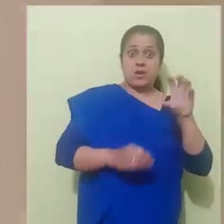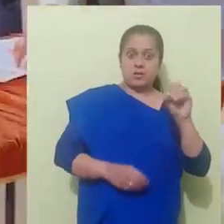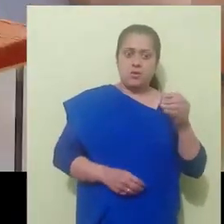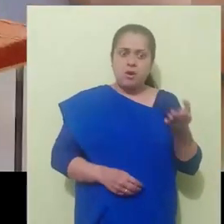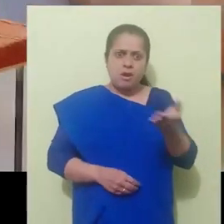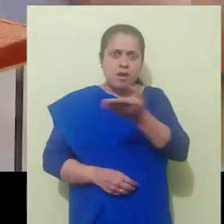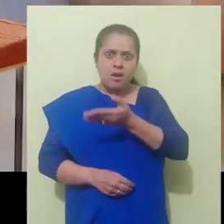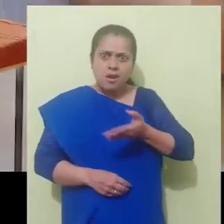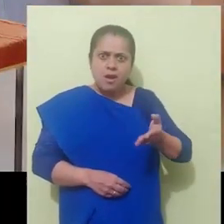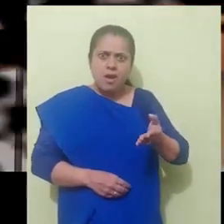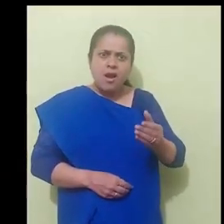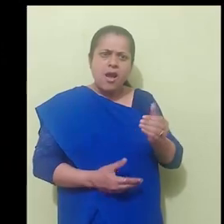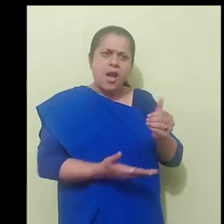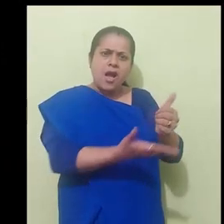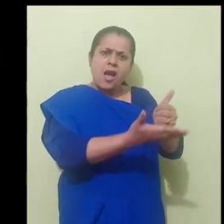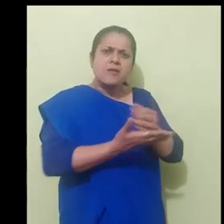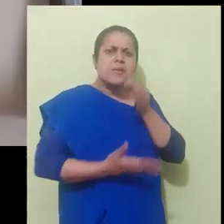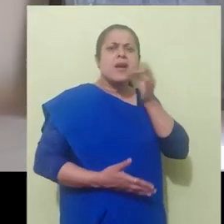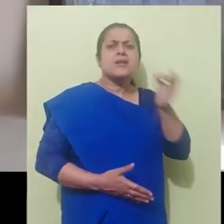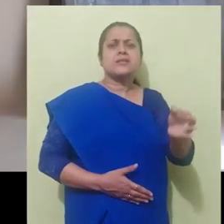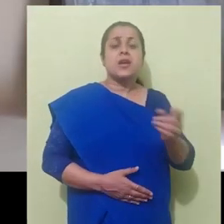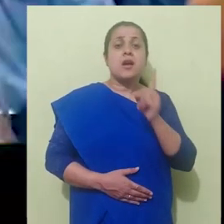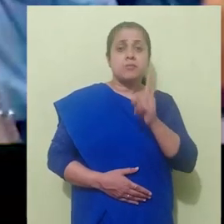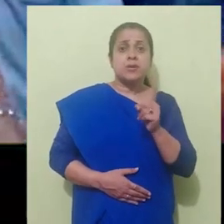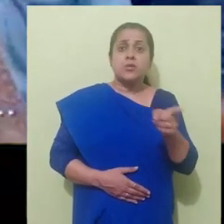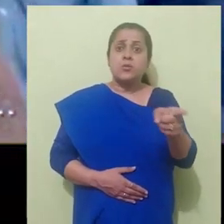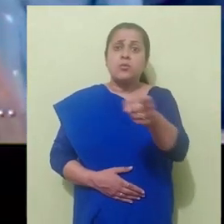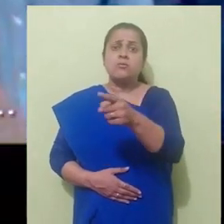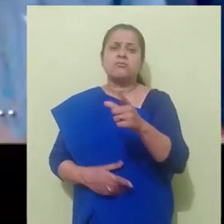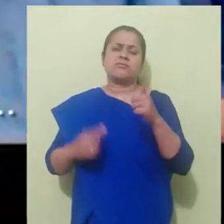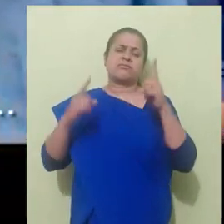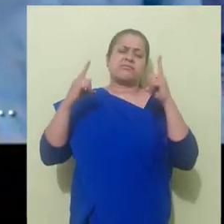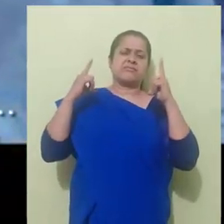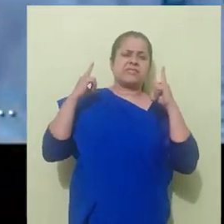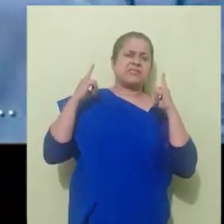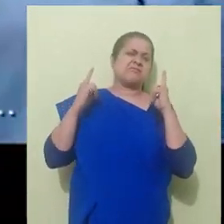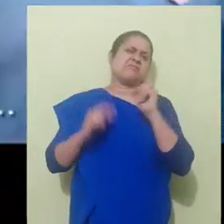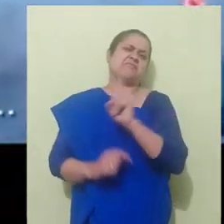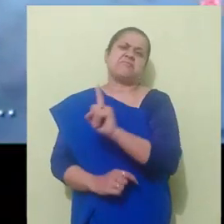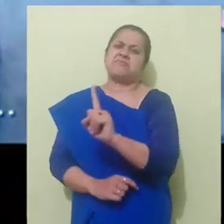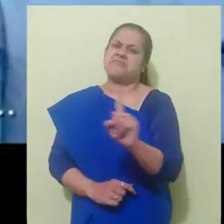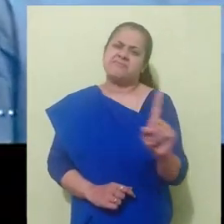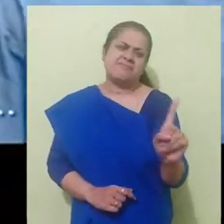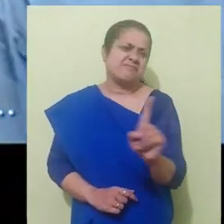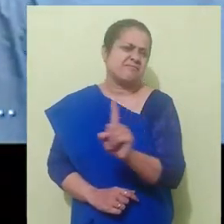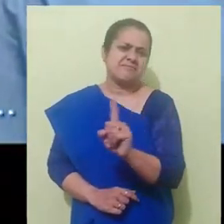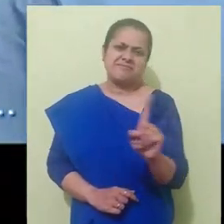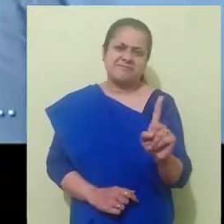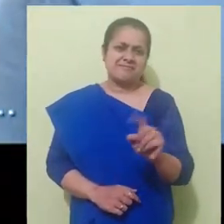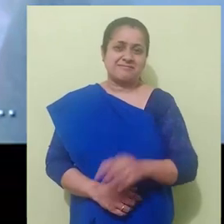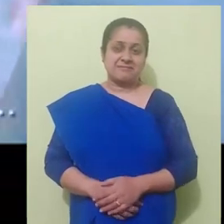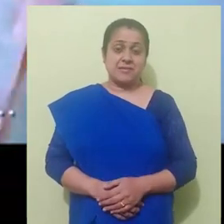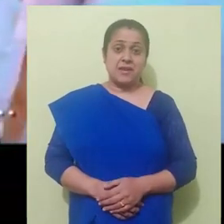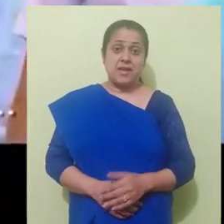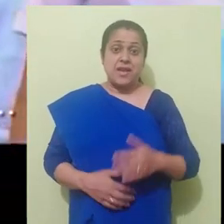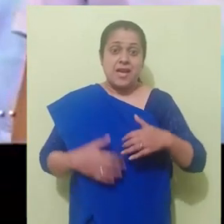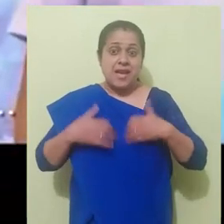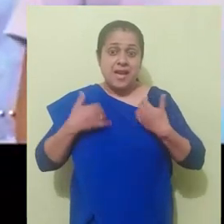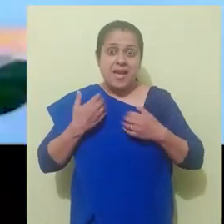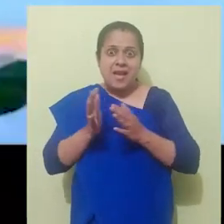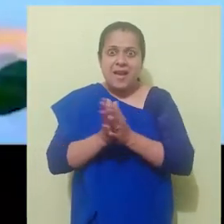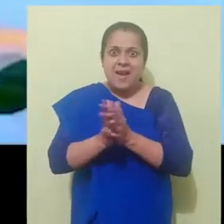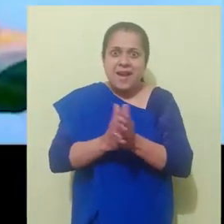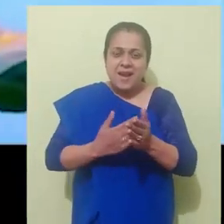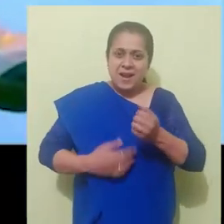हांची आमी मदद खेहुया पोड आज कोरूना कारे भल्याना गरीका उमे